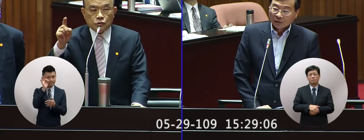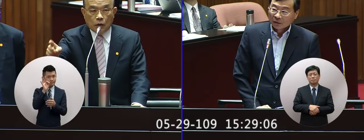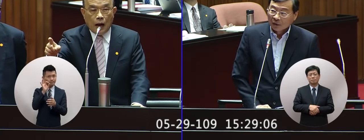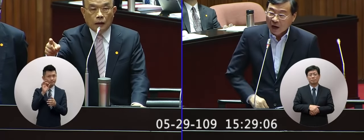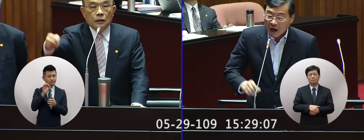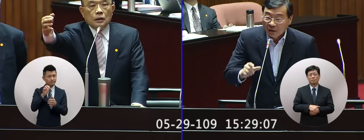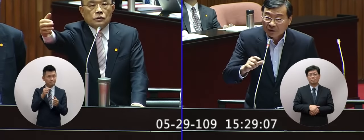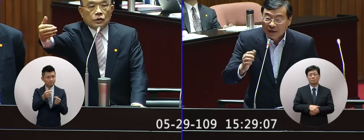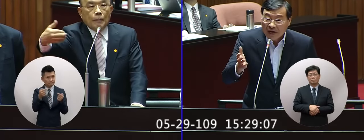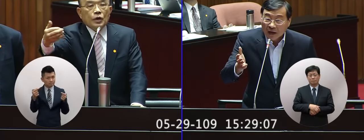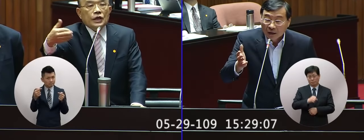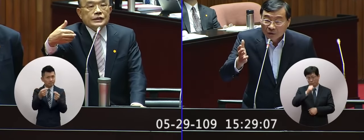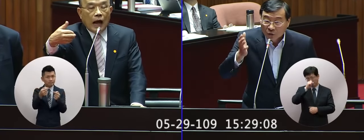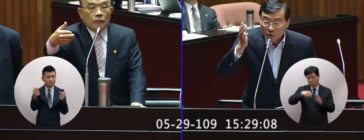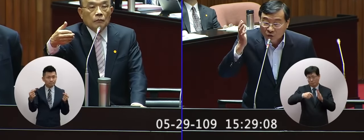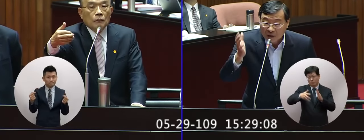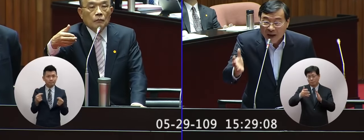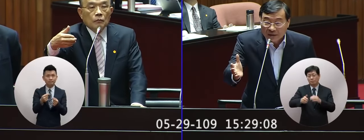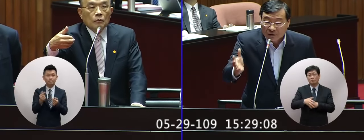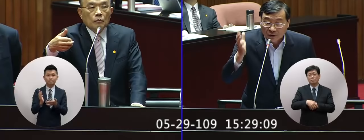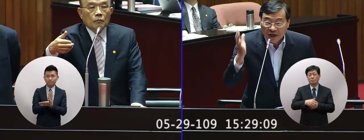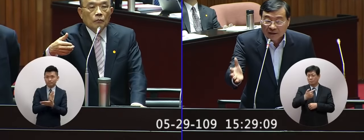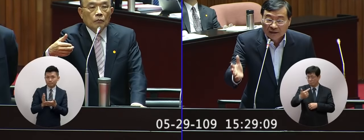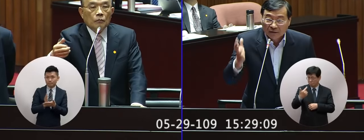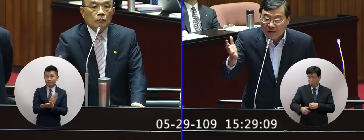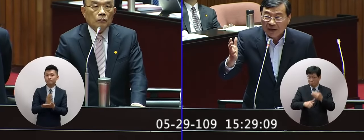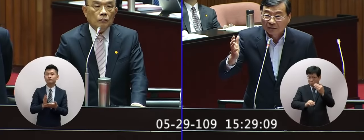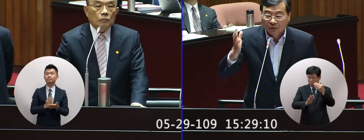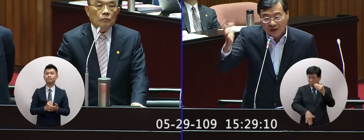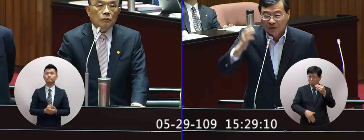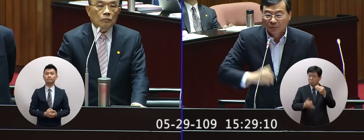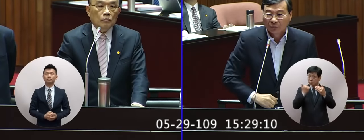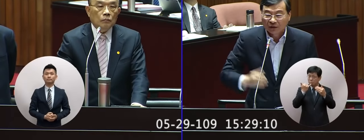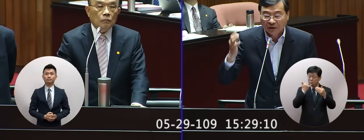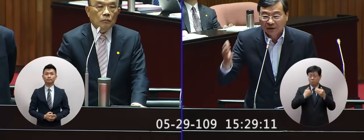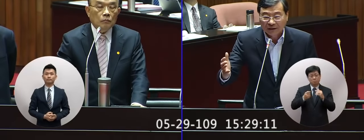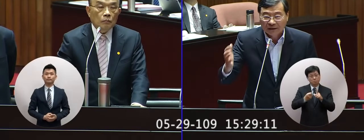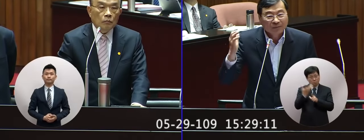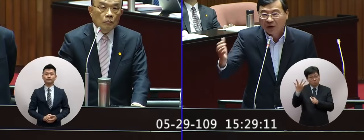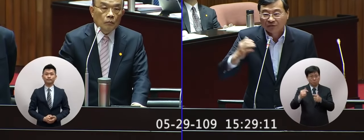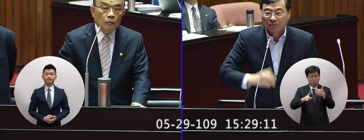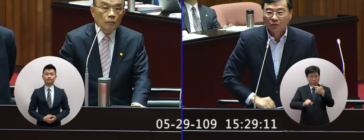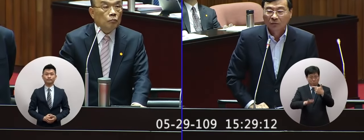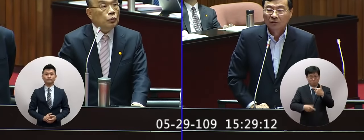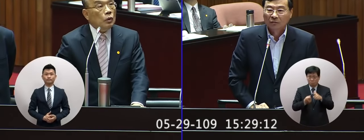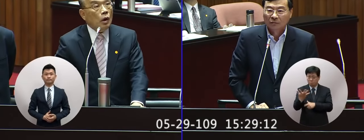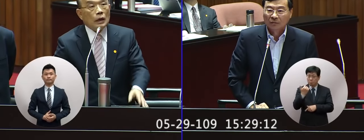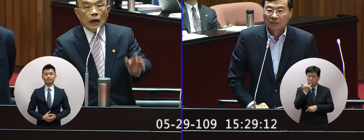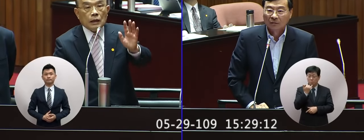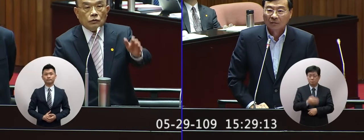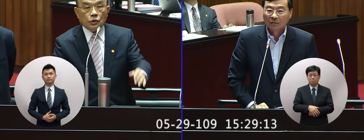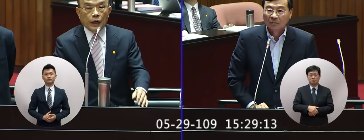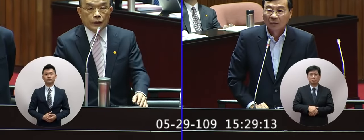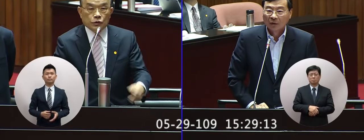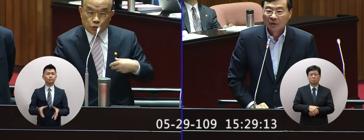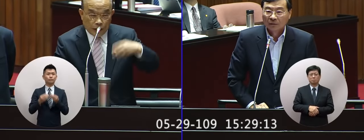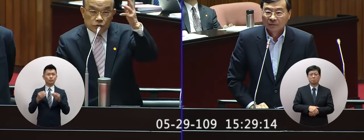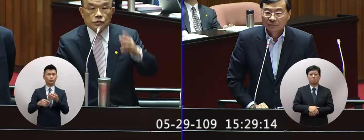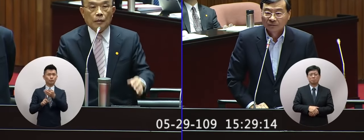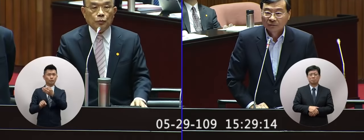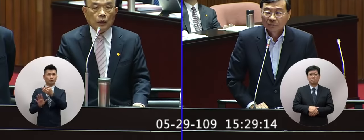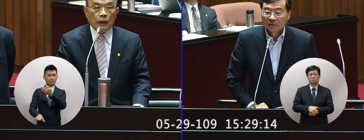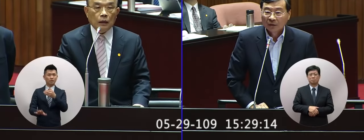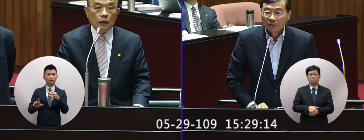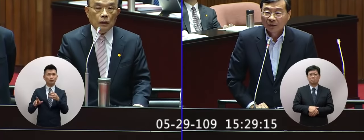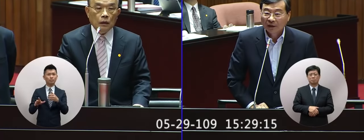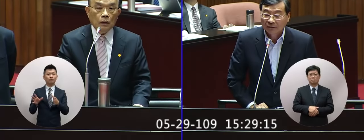情的状况 好， 只要不影响， 最慢9月底以前会不会对外宣布，或者6月底以前对外宣布？ 不用啦，到9月底随